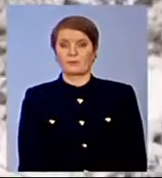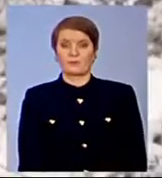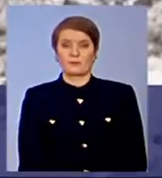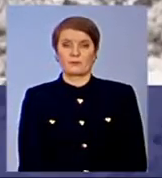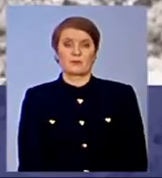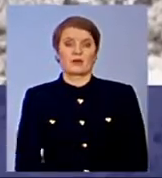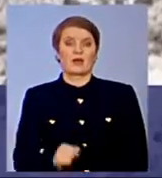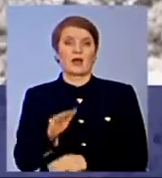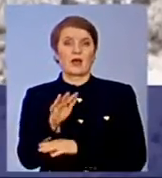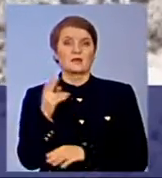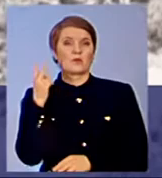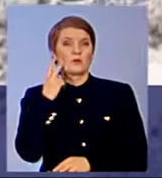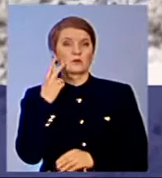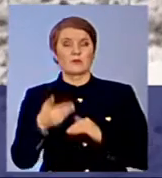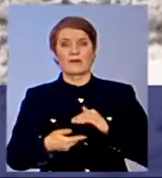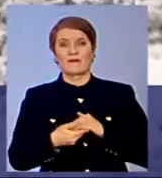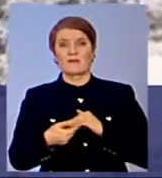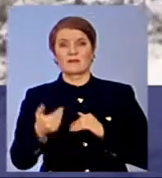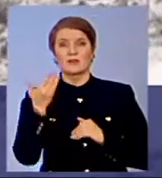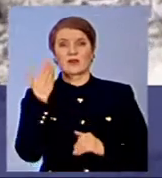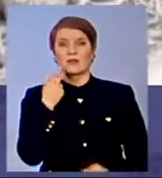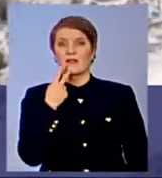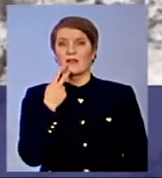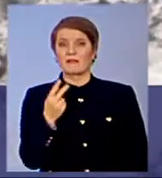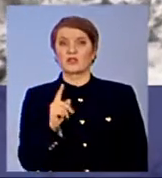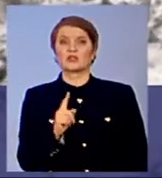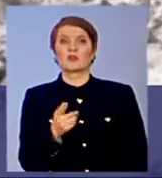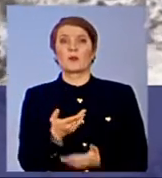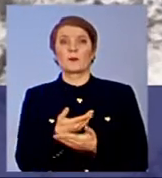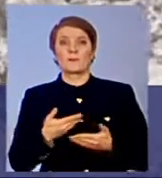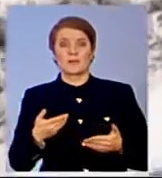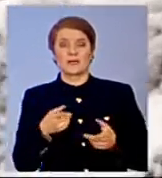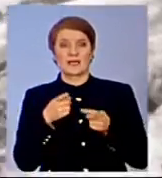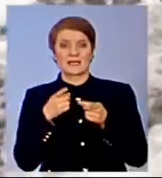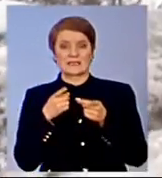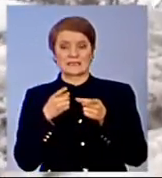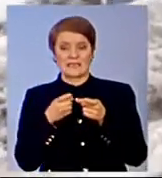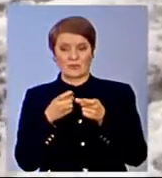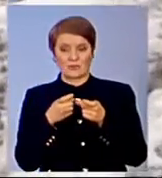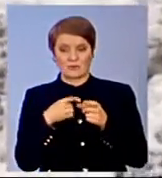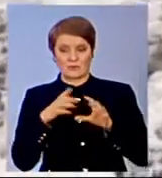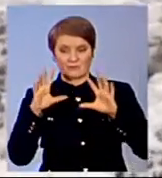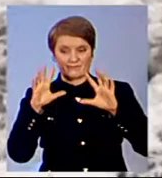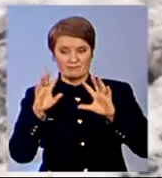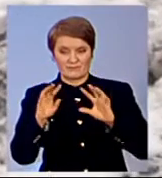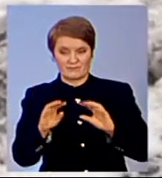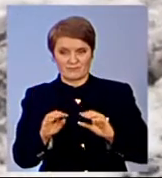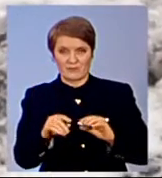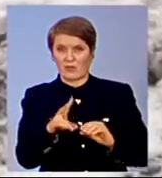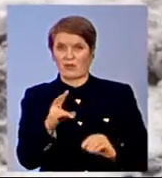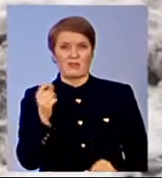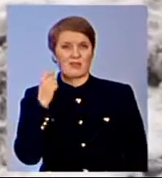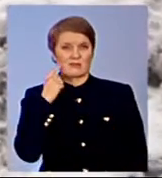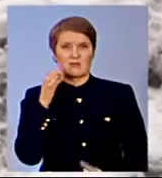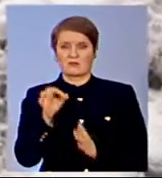Артилерію вони постійно визивають, коли бачать, що ми їх стрілковим оружием задавлюємо. Вони не стесняють,